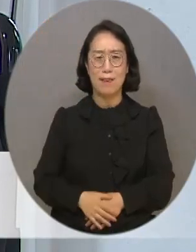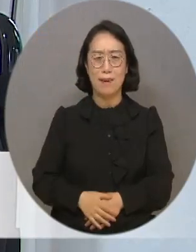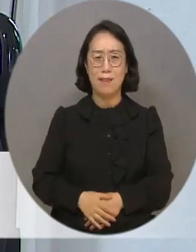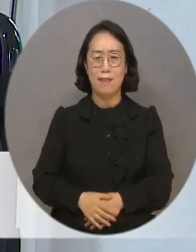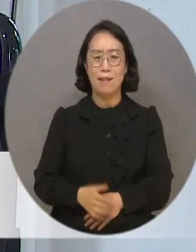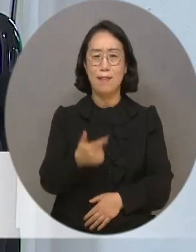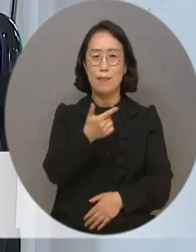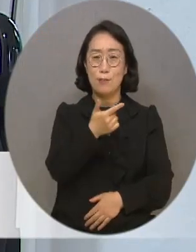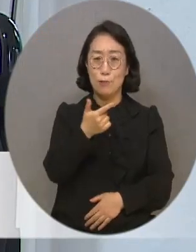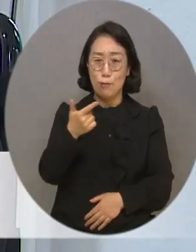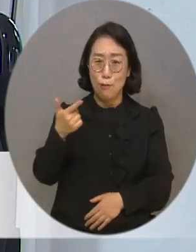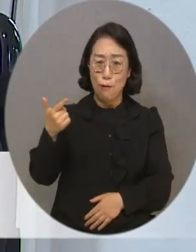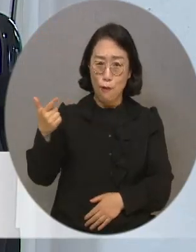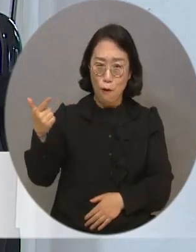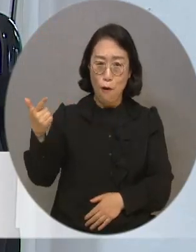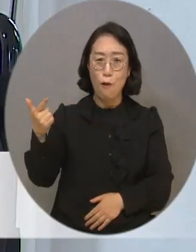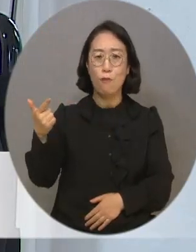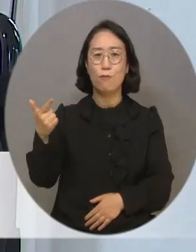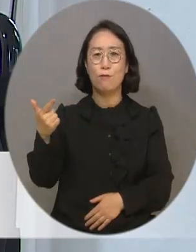들면서